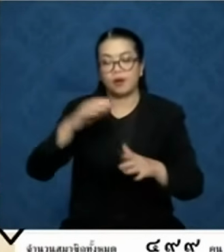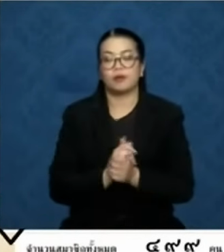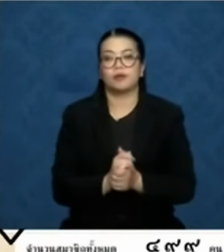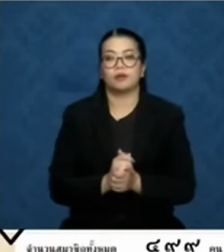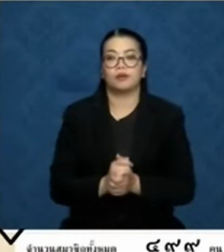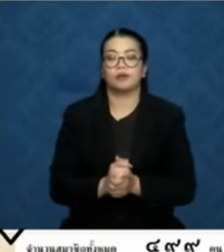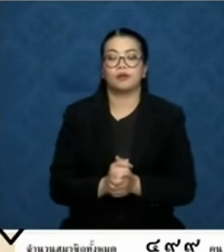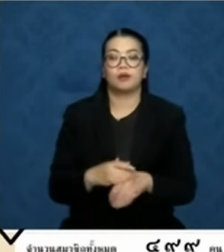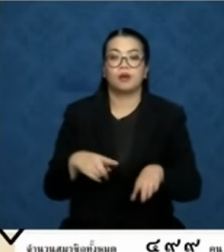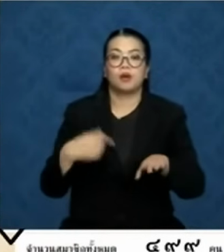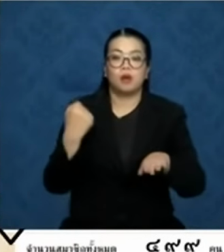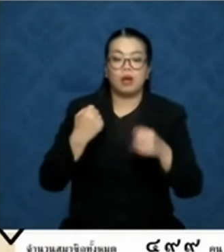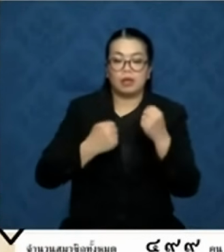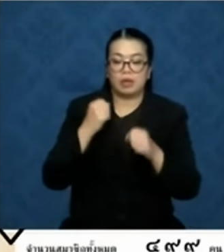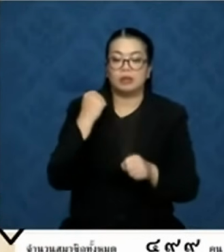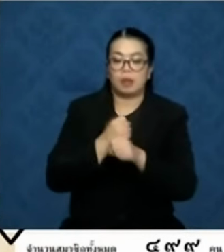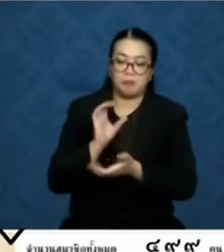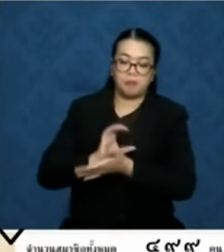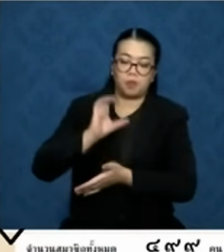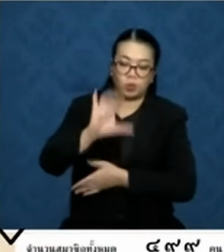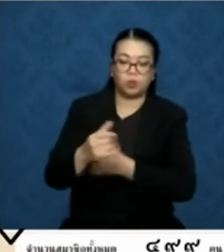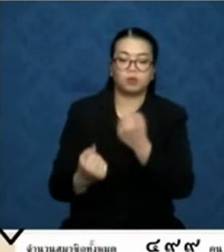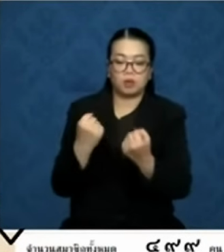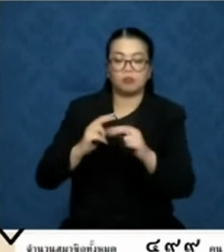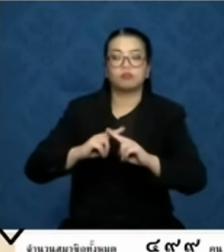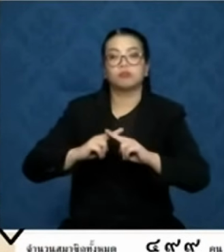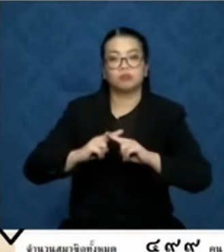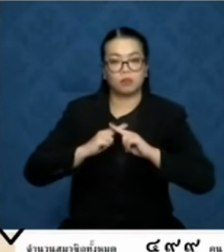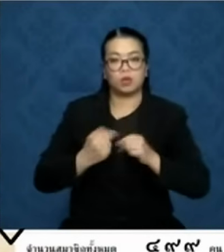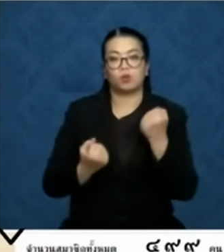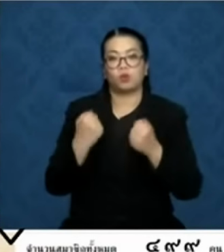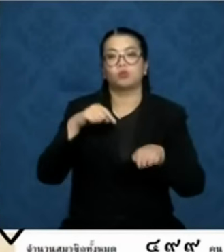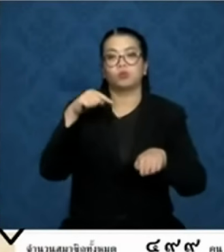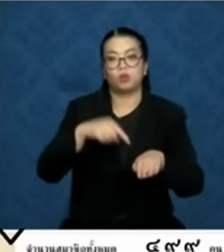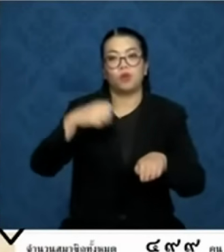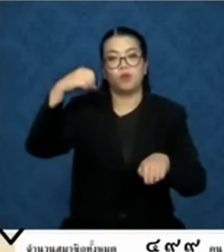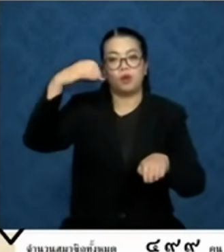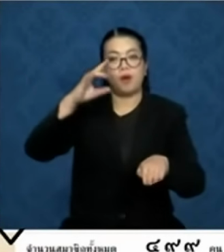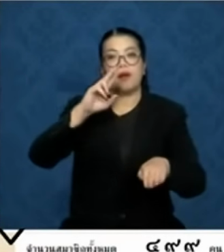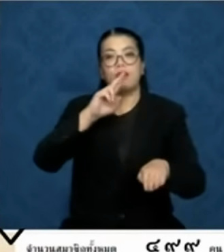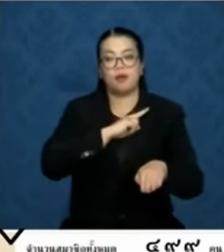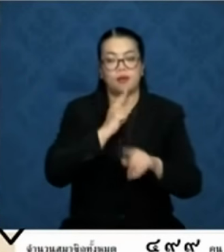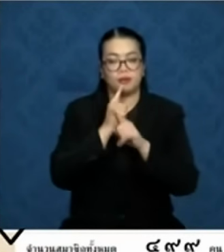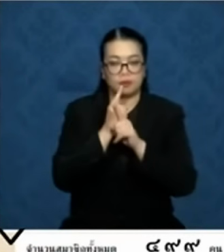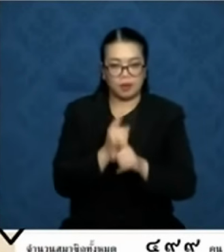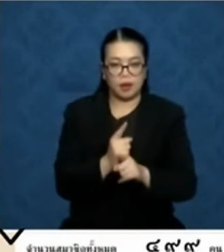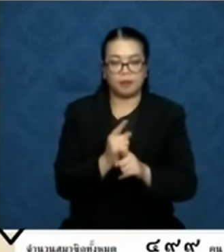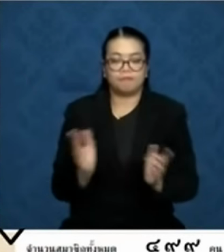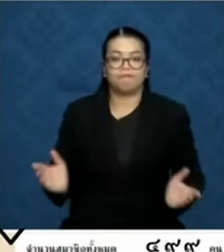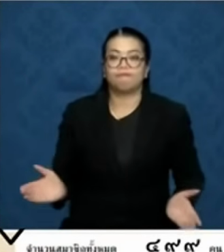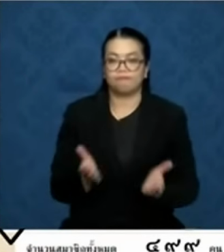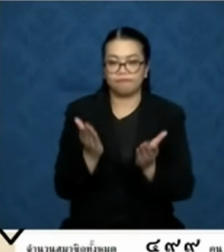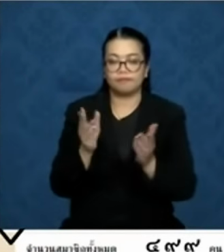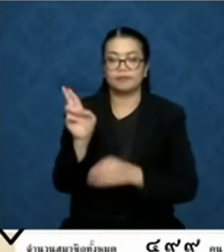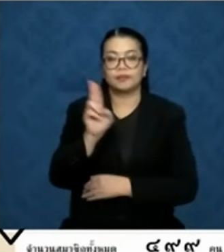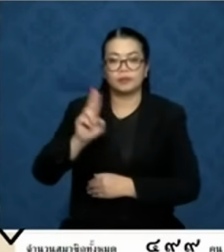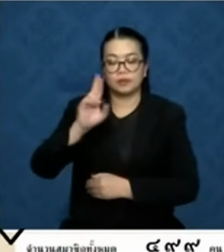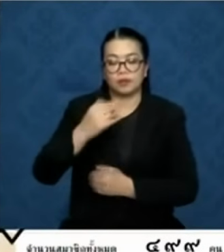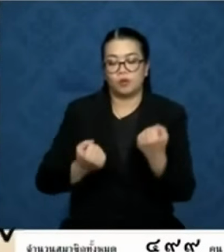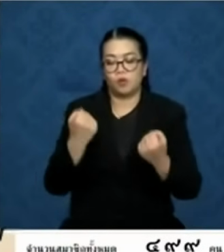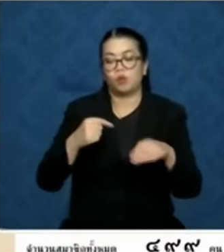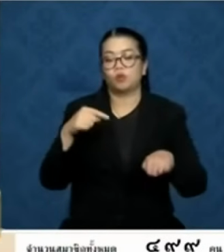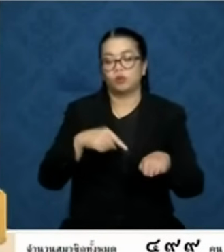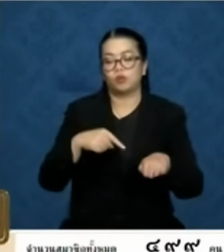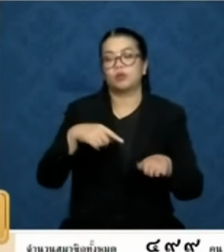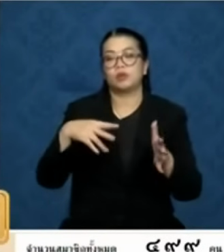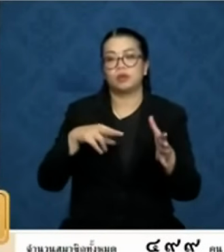นผลิตยานยนต์ไฟฟ้าในประเทศตามมาตรการการสนับสนุนการใช้ยานยนต์ไฟฟ้าประเ